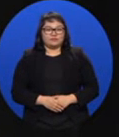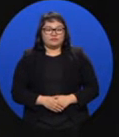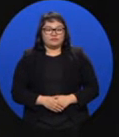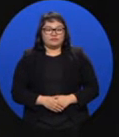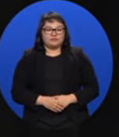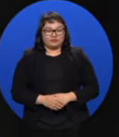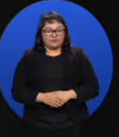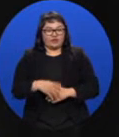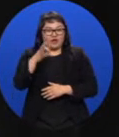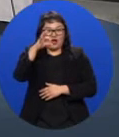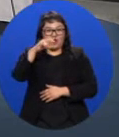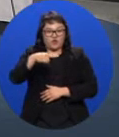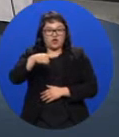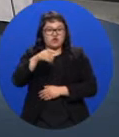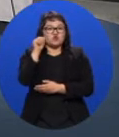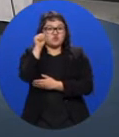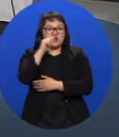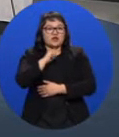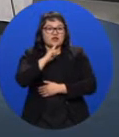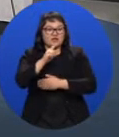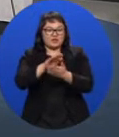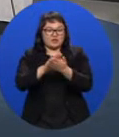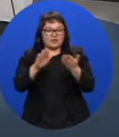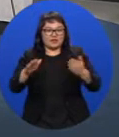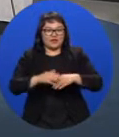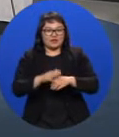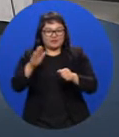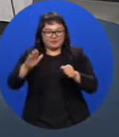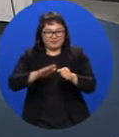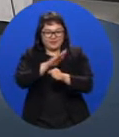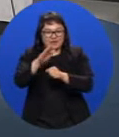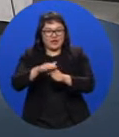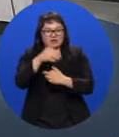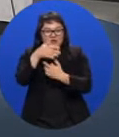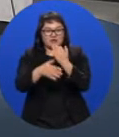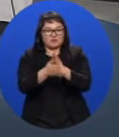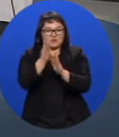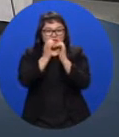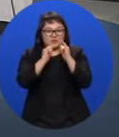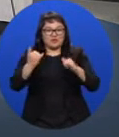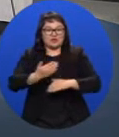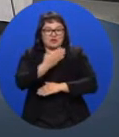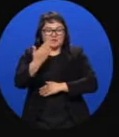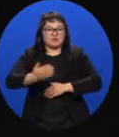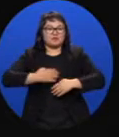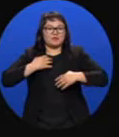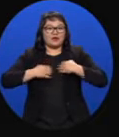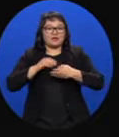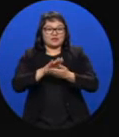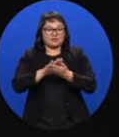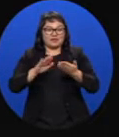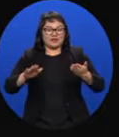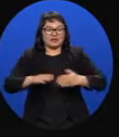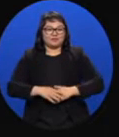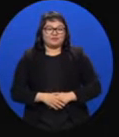네, 위성곤 후보 1분입니다. 사랑하는 서귀포 시민 여러분, 반갑습니다.